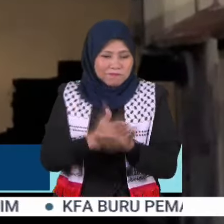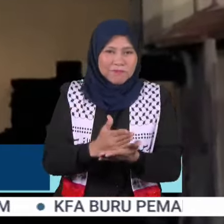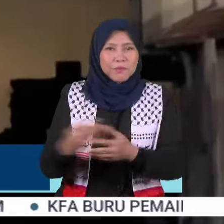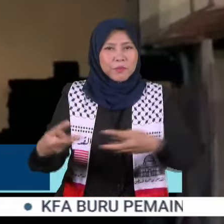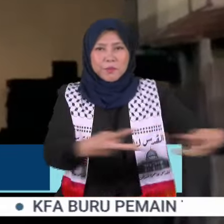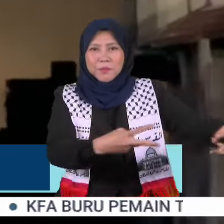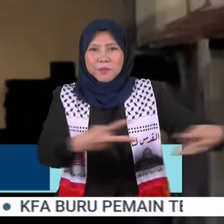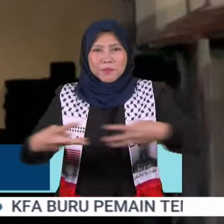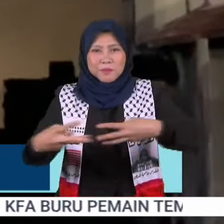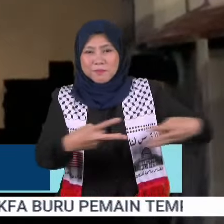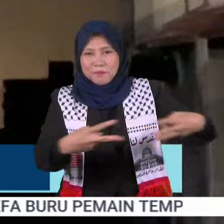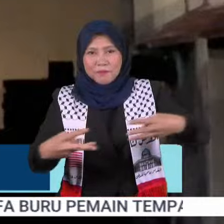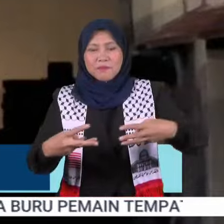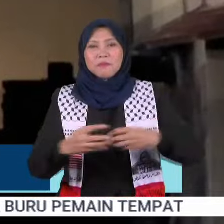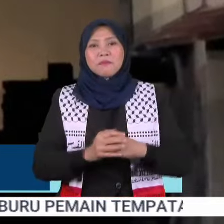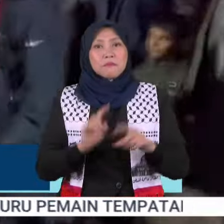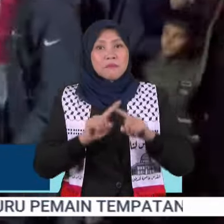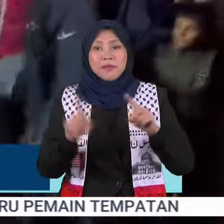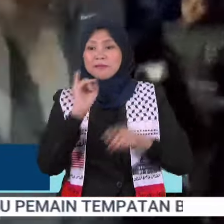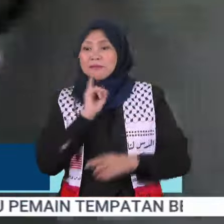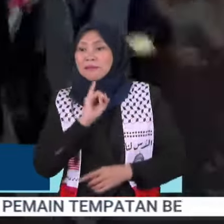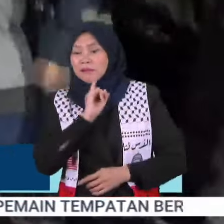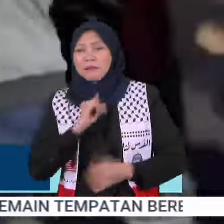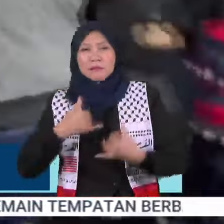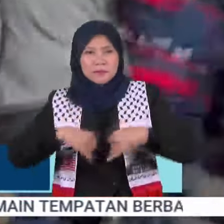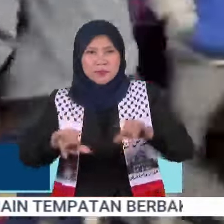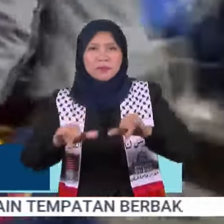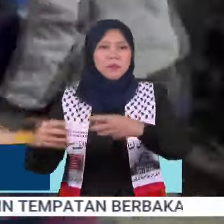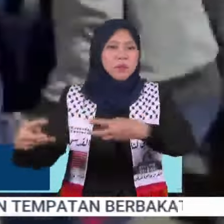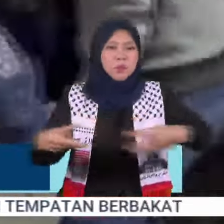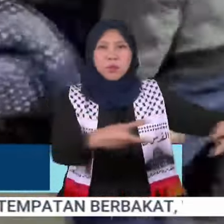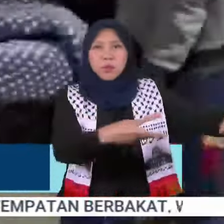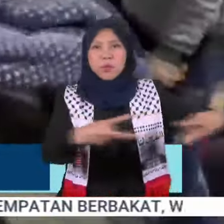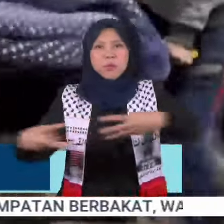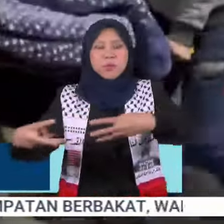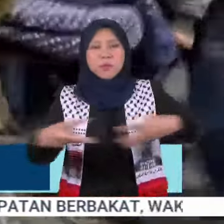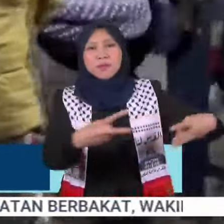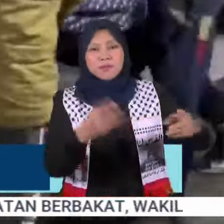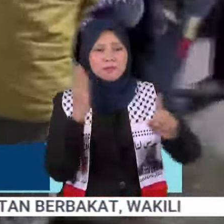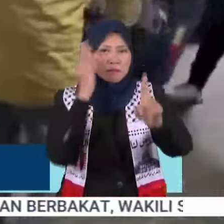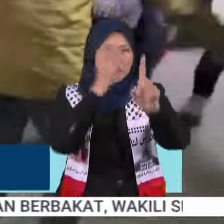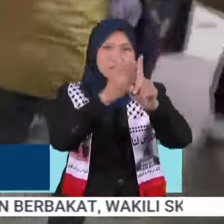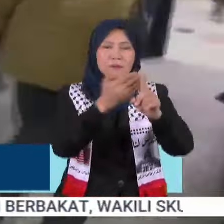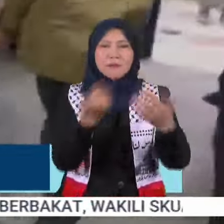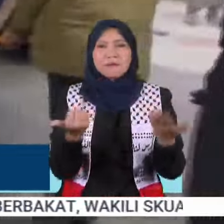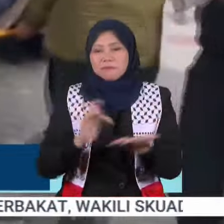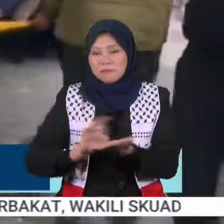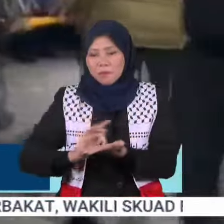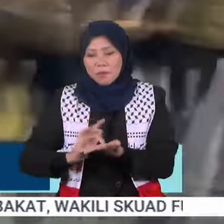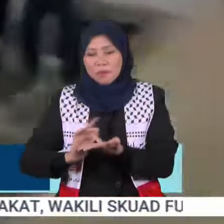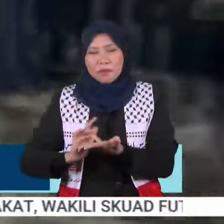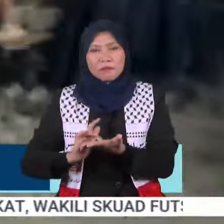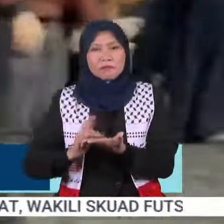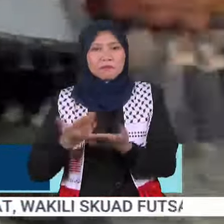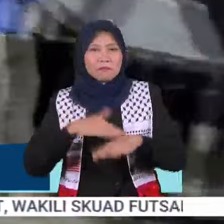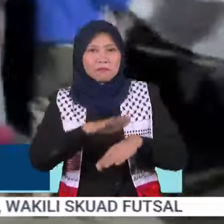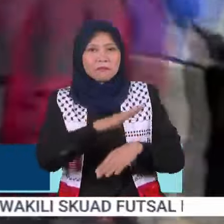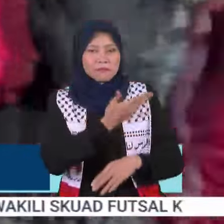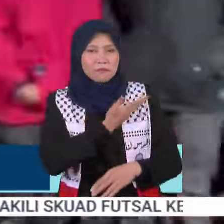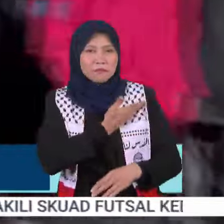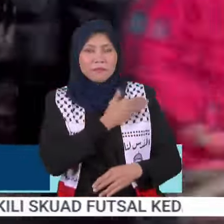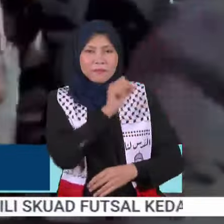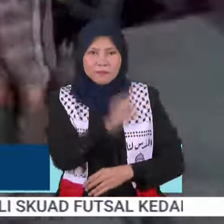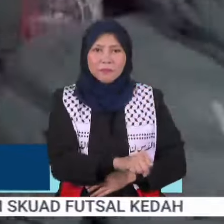Gaza, Israel kekal mengganas. Terbaru, wilayah itu terus dibedil dengan menyasarkan kemudahan perubatan Khan Yunis, bandar selatan